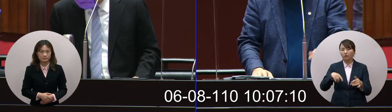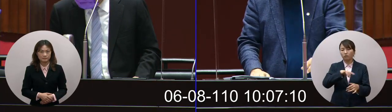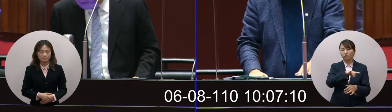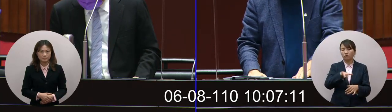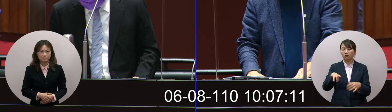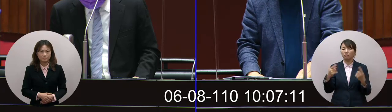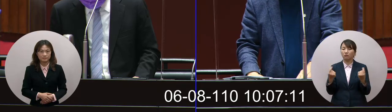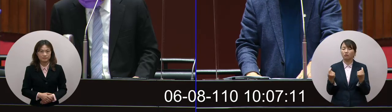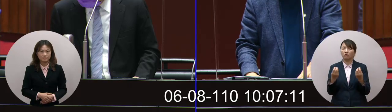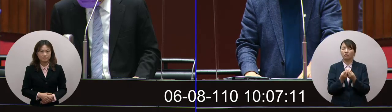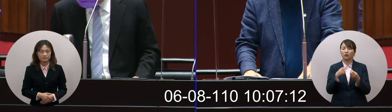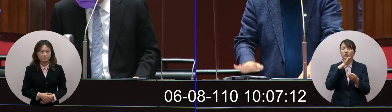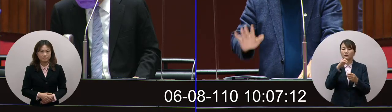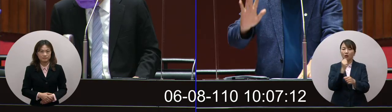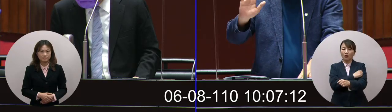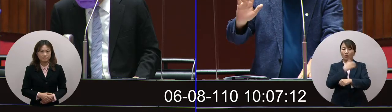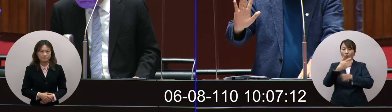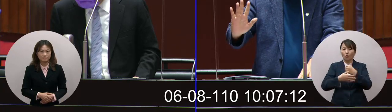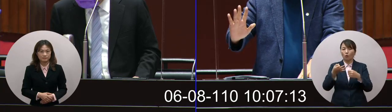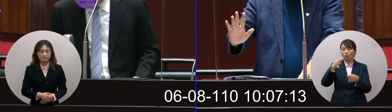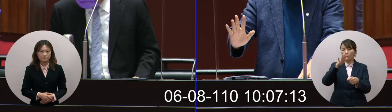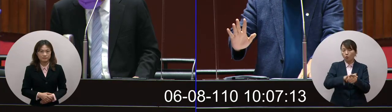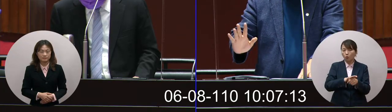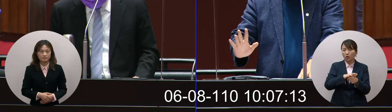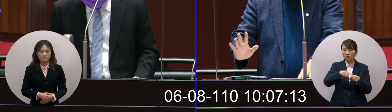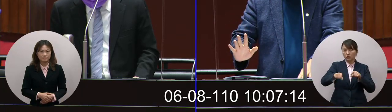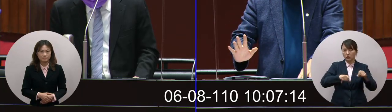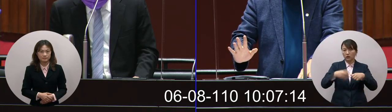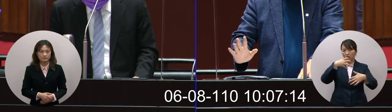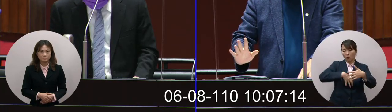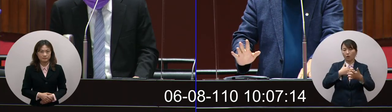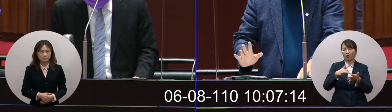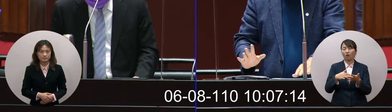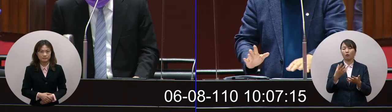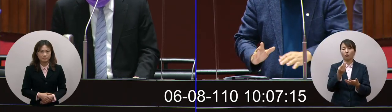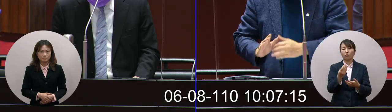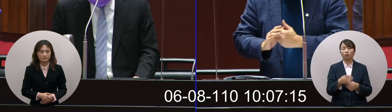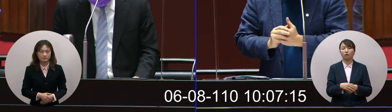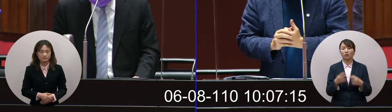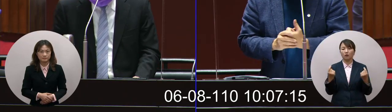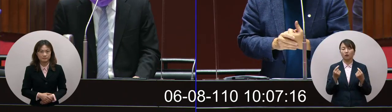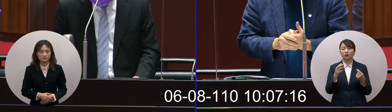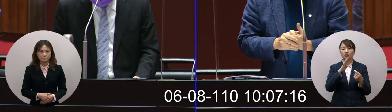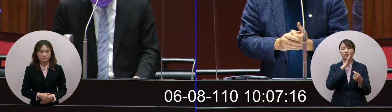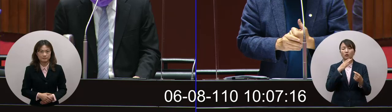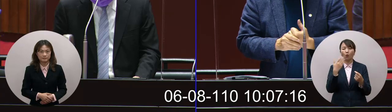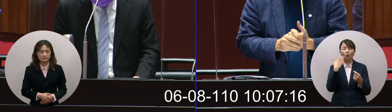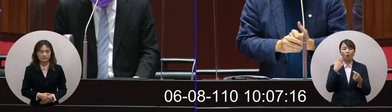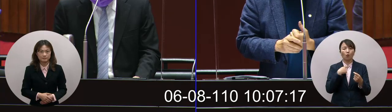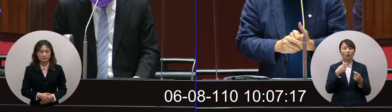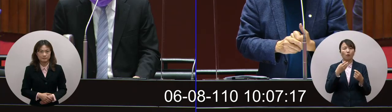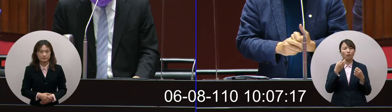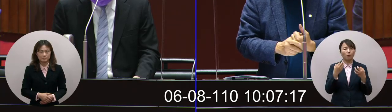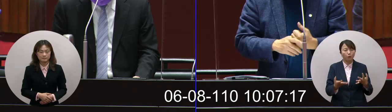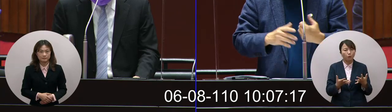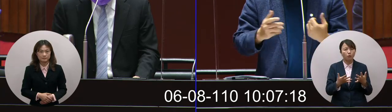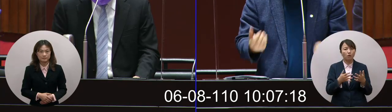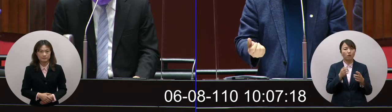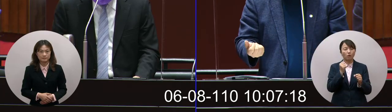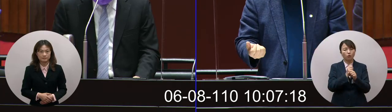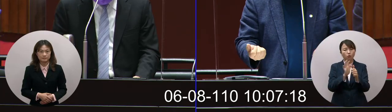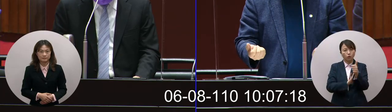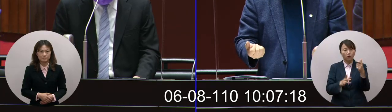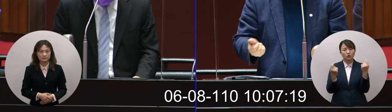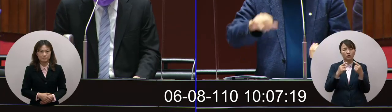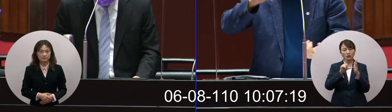人可能也没有在这一次的一个啊纾困的一个范围里面，还有受损害的产业影响的